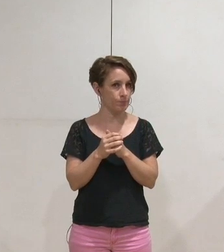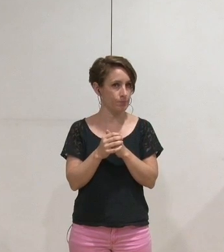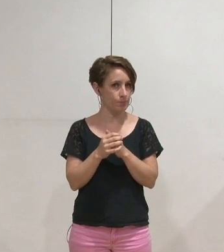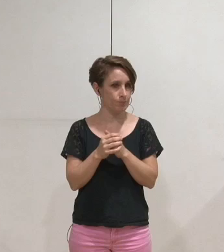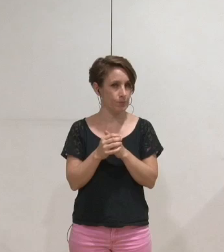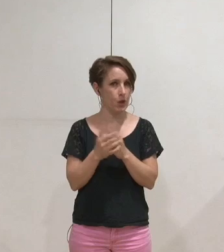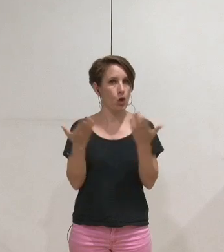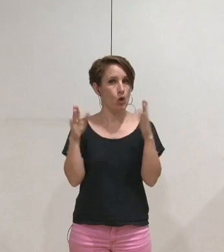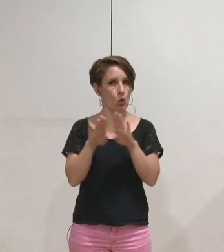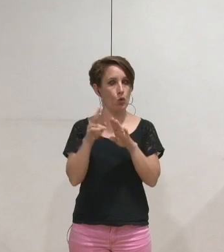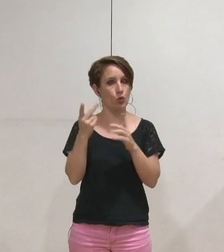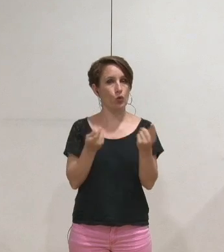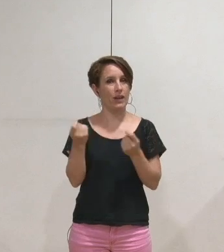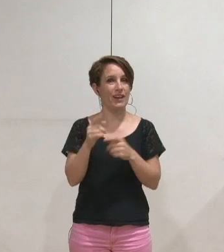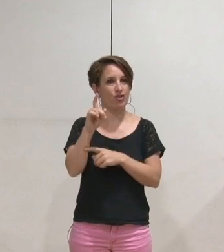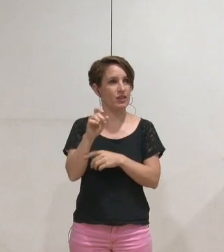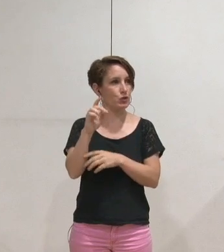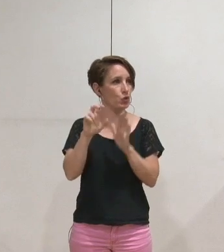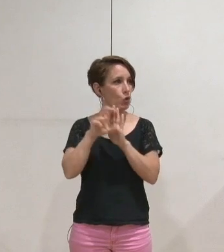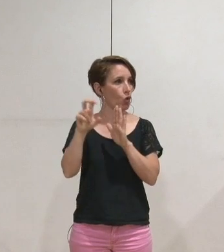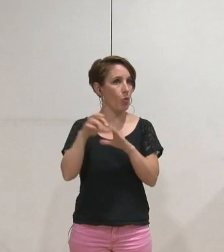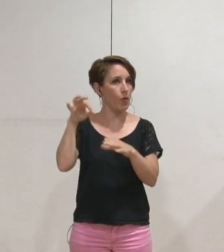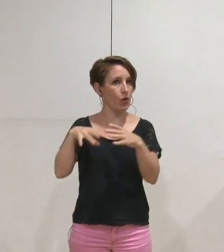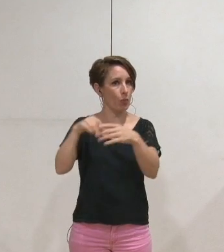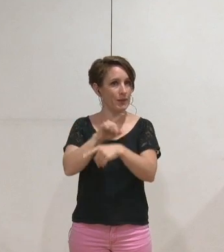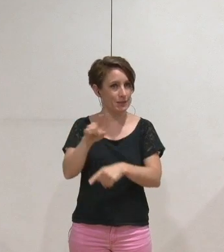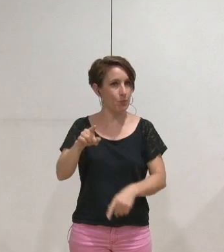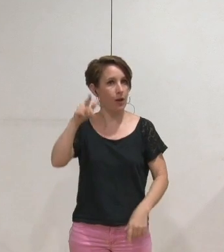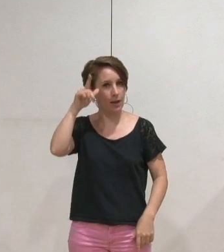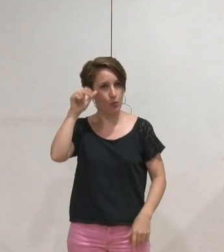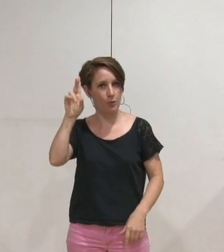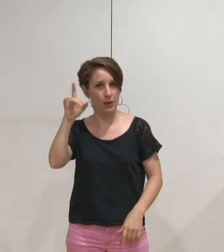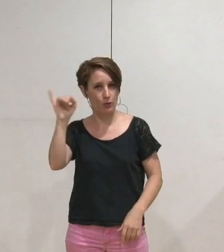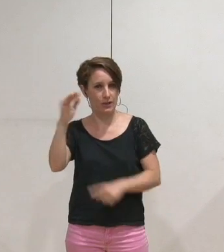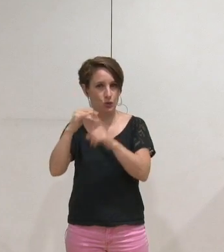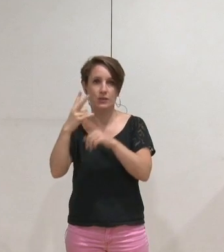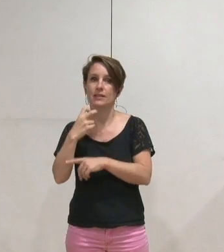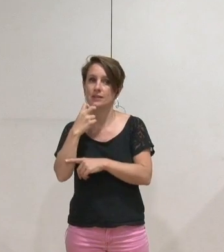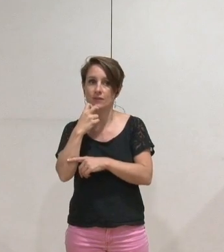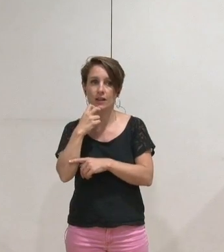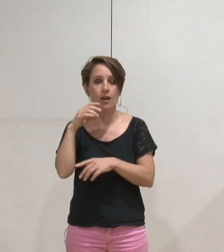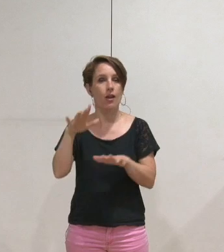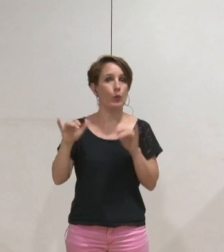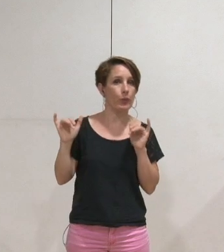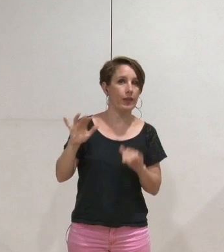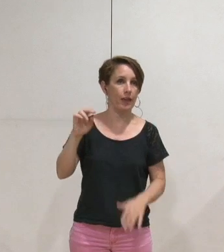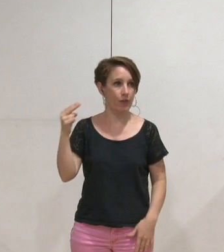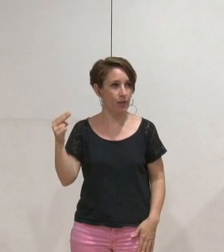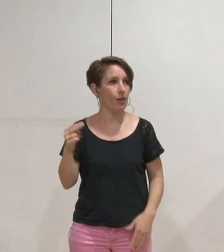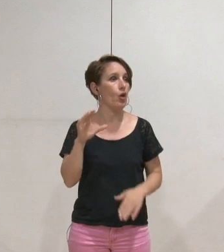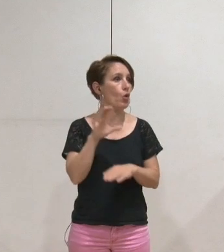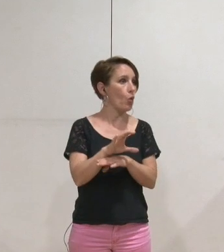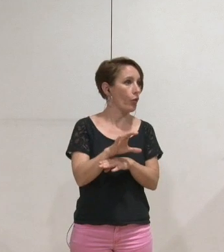Régie des EAU de Grenoble qui ne prend pas part au vote républicain udi sociéé civil qui s'abstient frond national qui